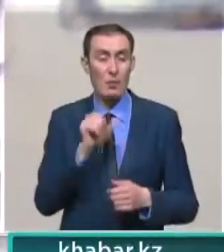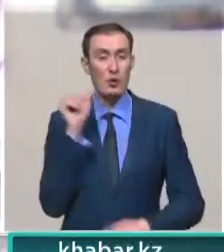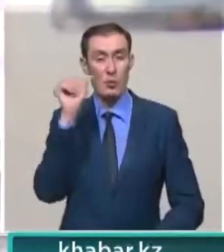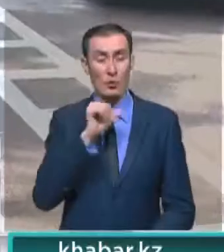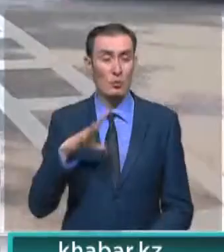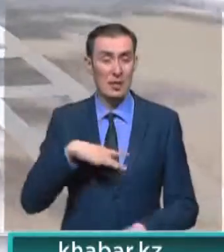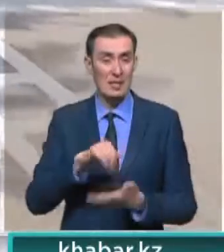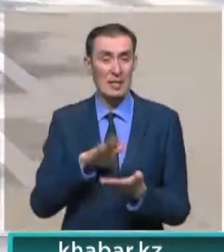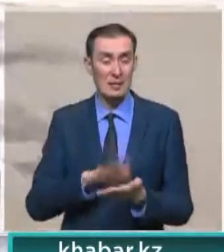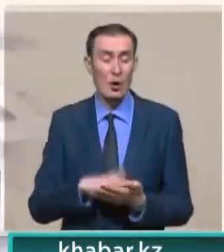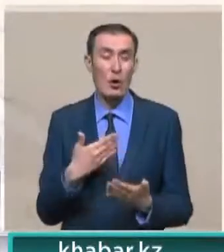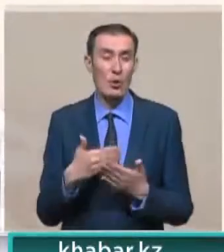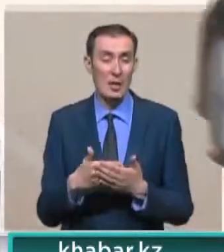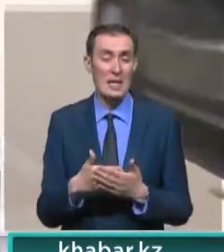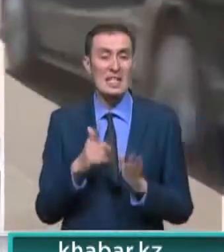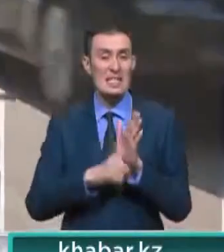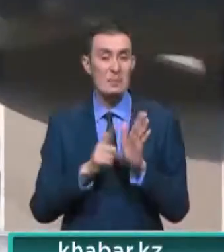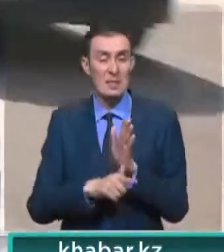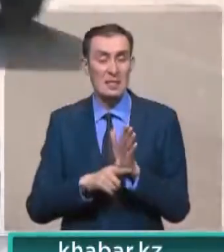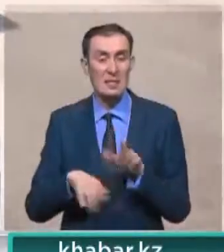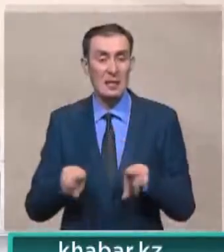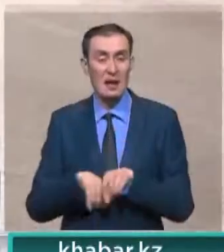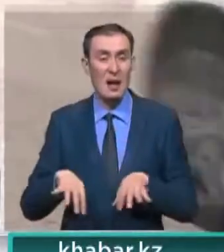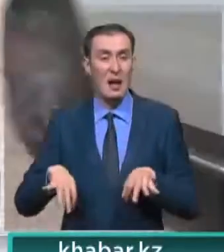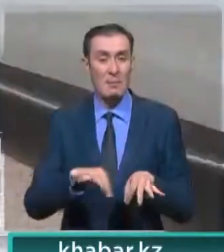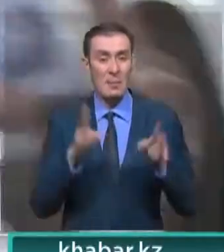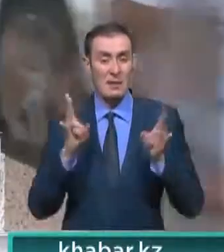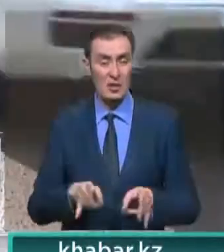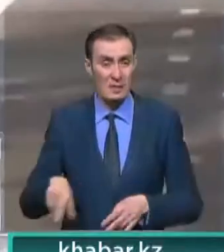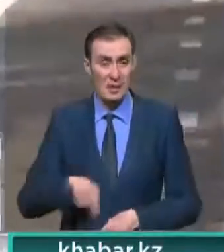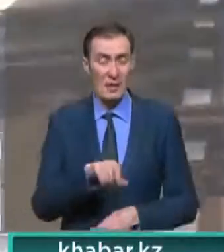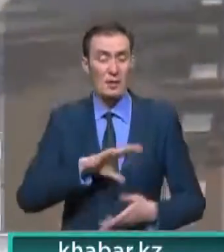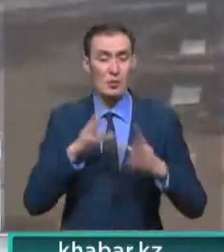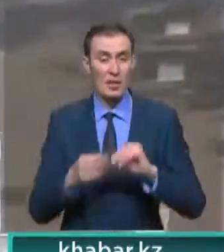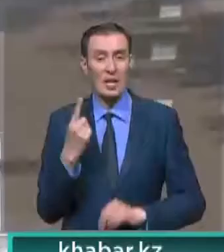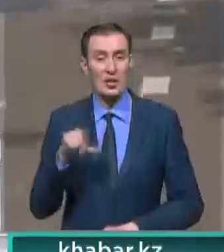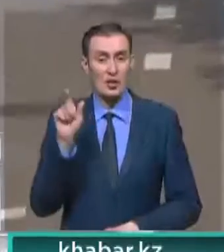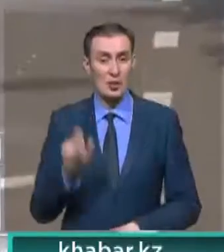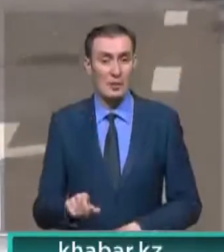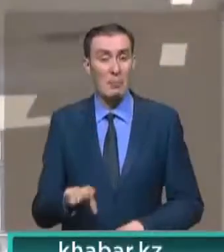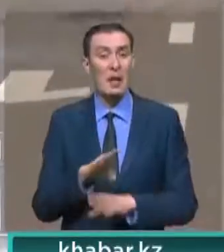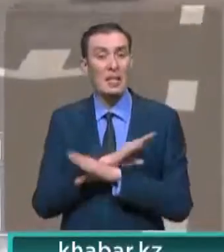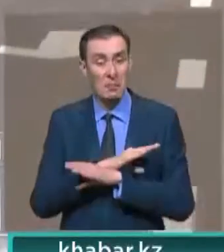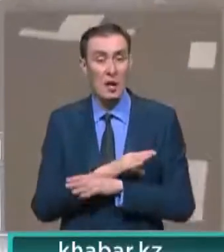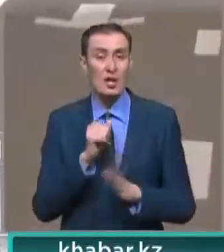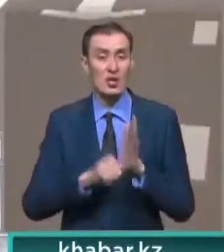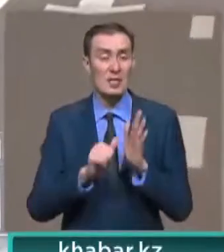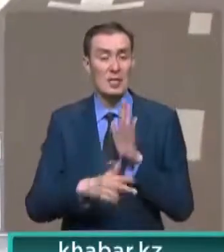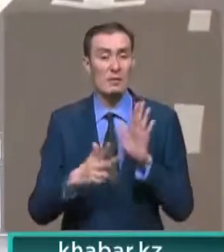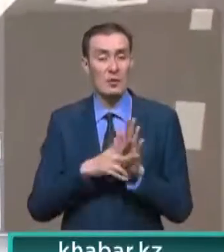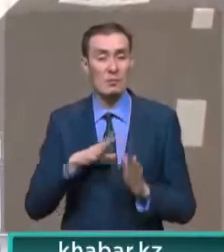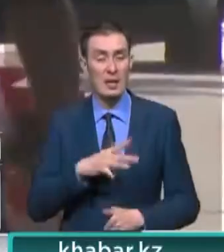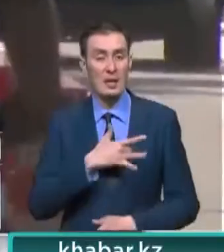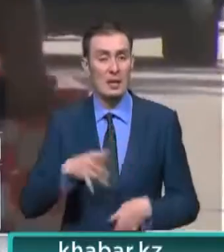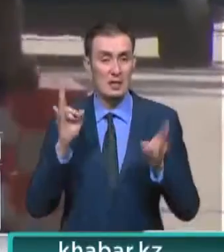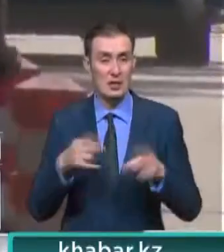прошлом году было зарегистрировано около 70 дорожно-транспортных происшествий. В результате один человек погиб, а 68